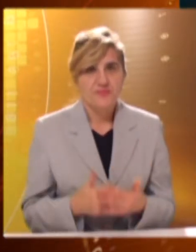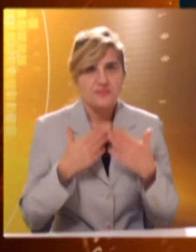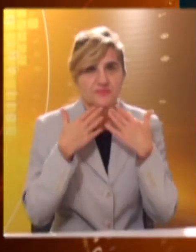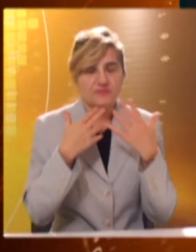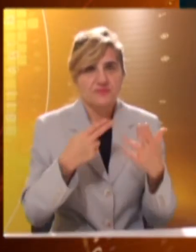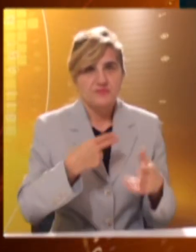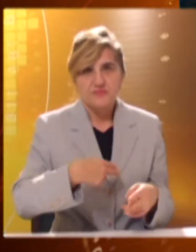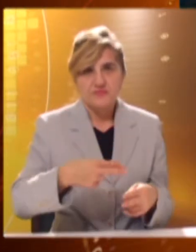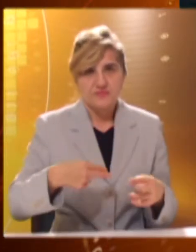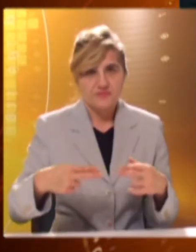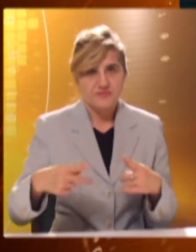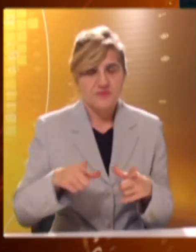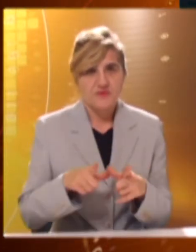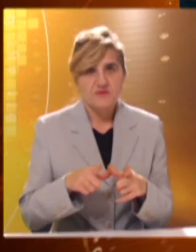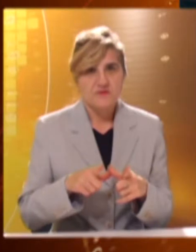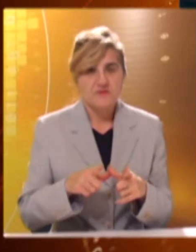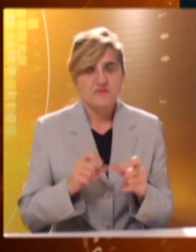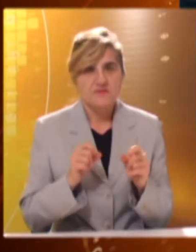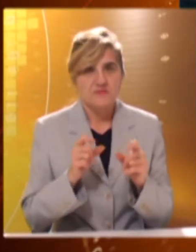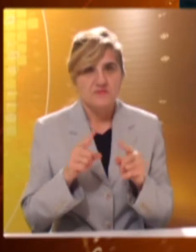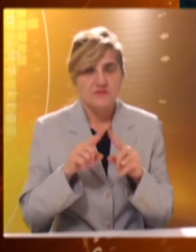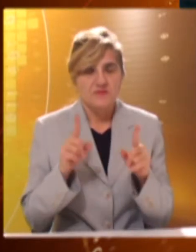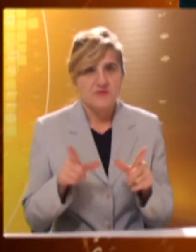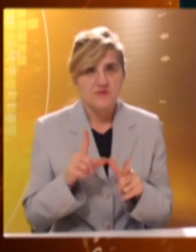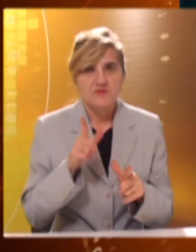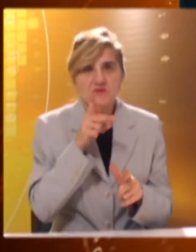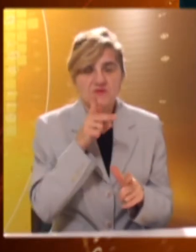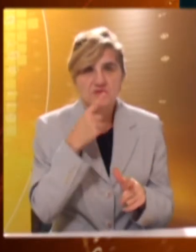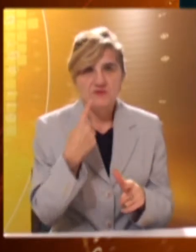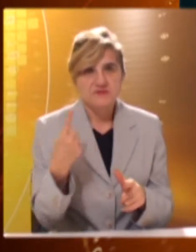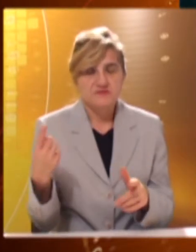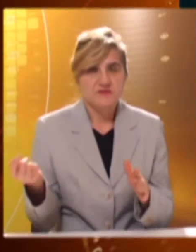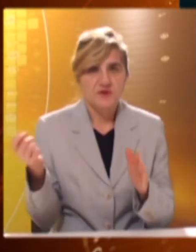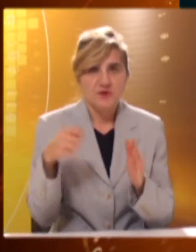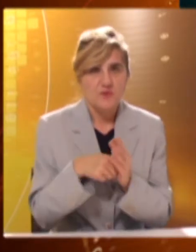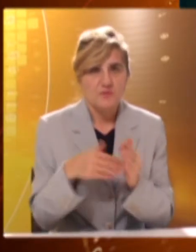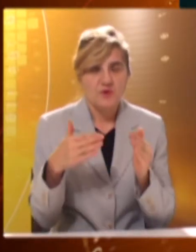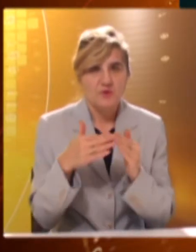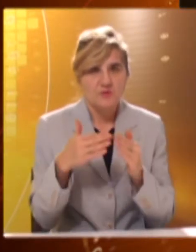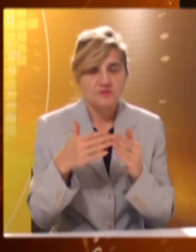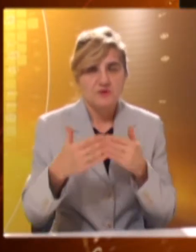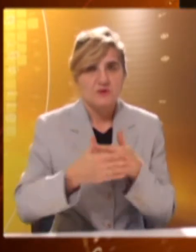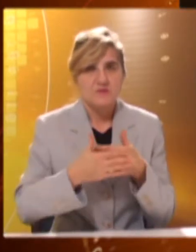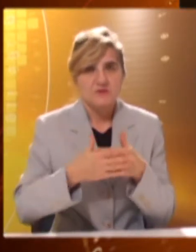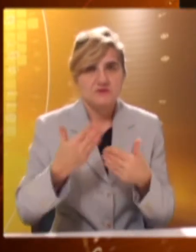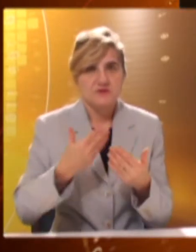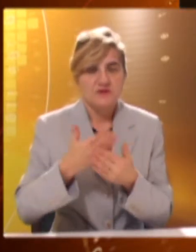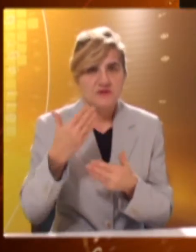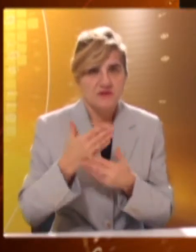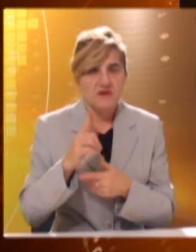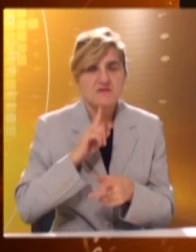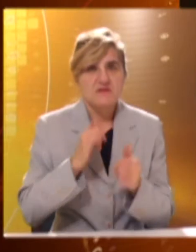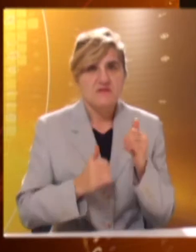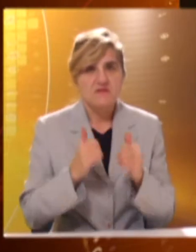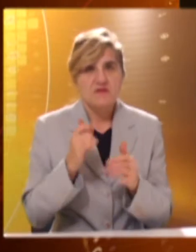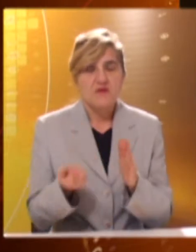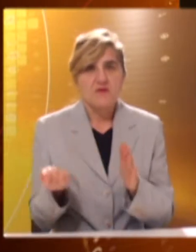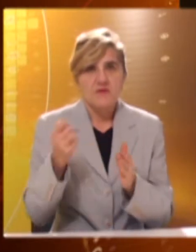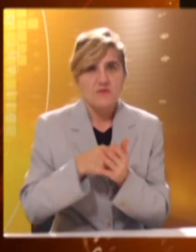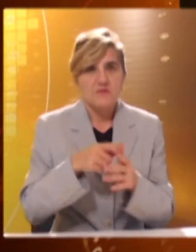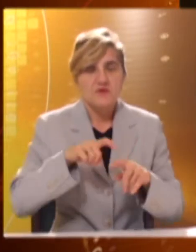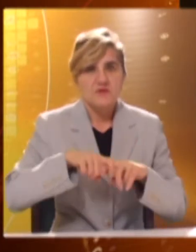Zahvaljujući potpisanom ugovoru o dodeli sredstava za kupovinu seoskih kuća sa okućnicom na teritoriji grada i nabavku građevinskog materijala za